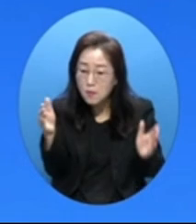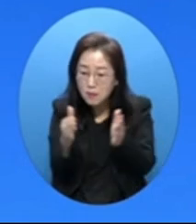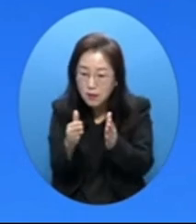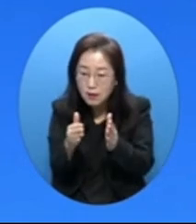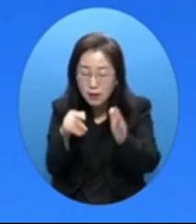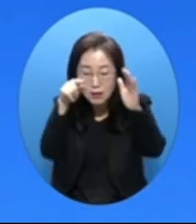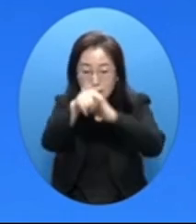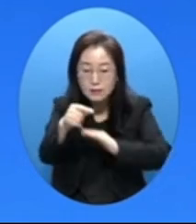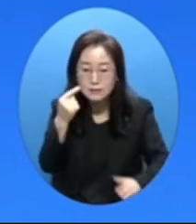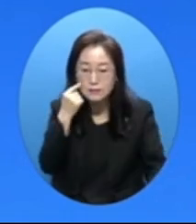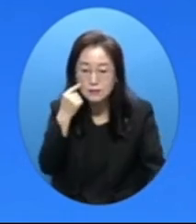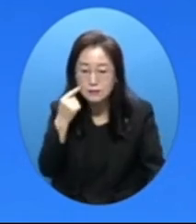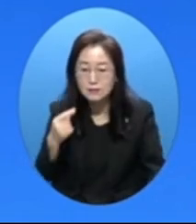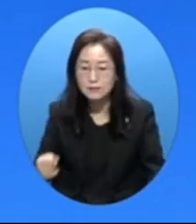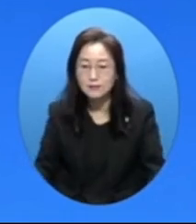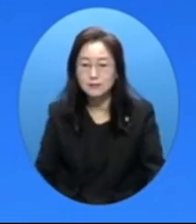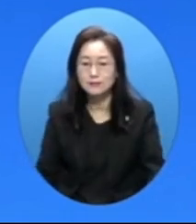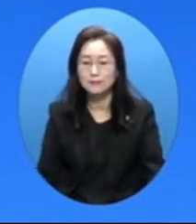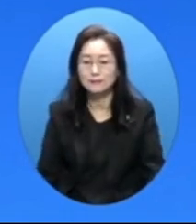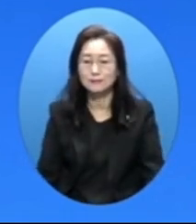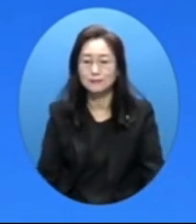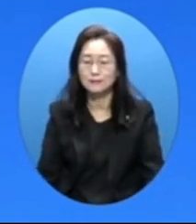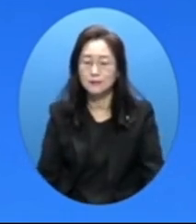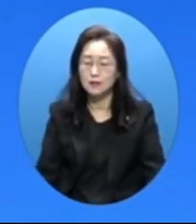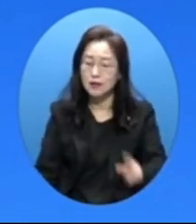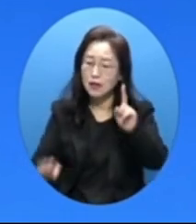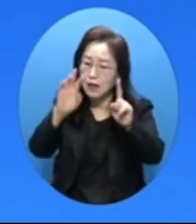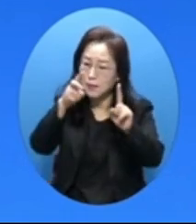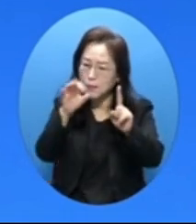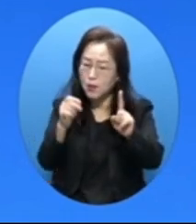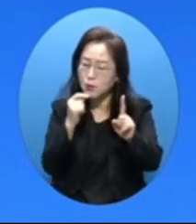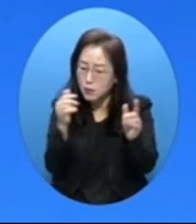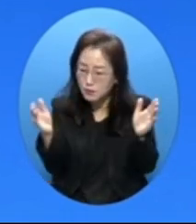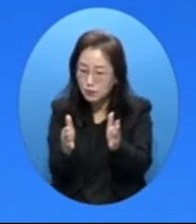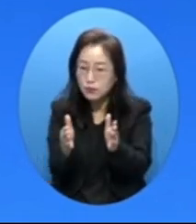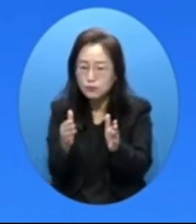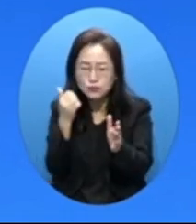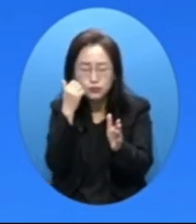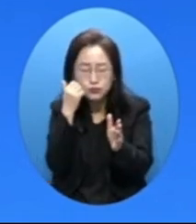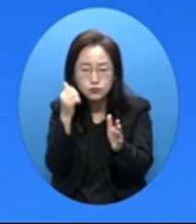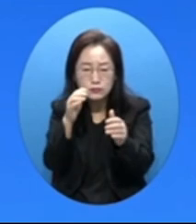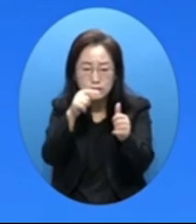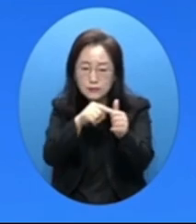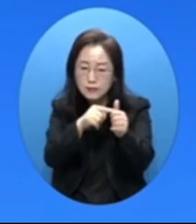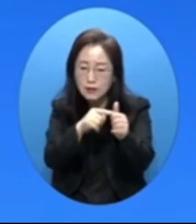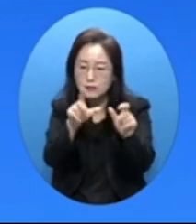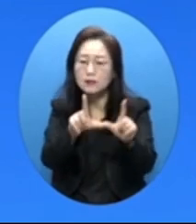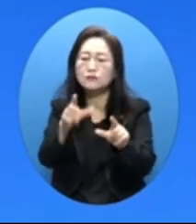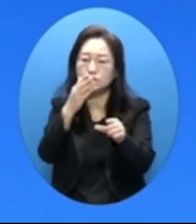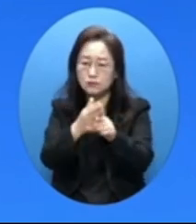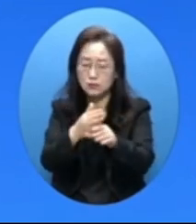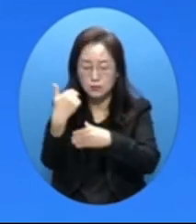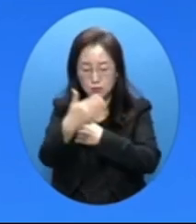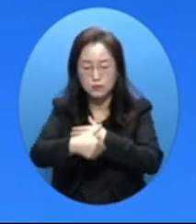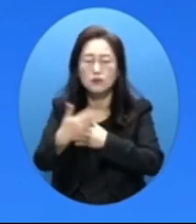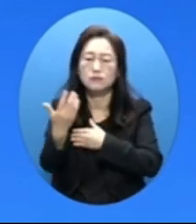심방을 가보니 한 평 조금 넘는 곳에 우리 부영이 계신데 몸도 아프시고